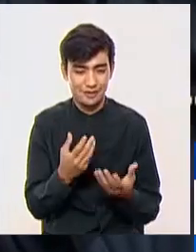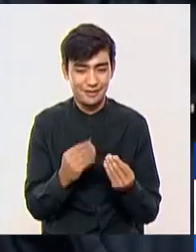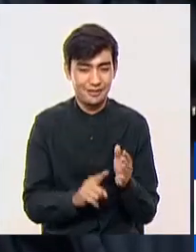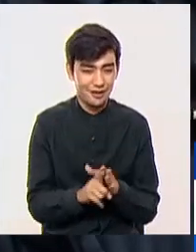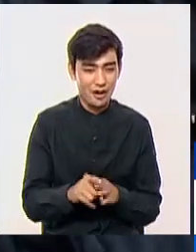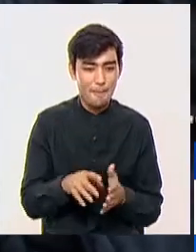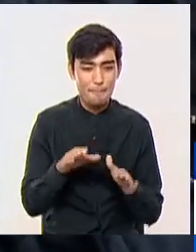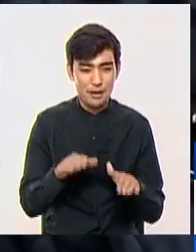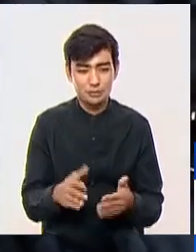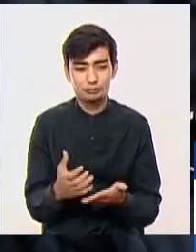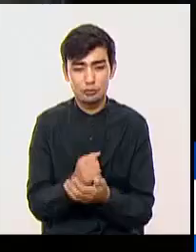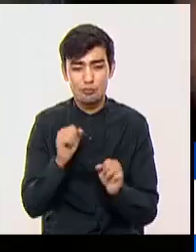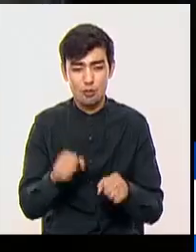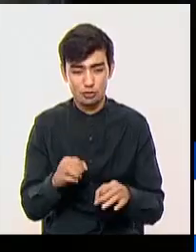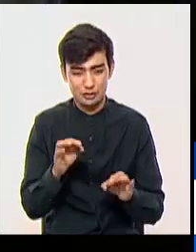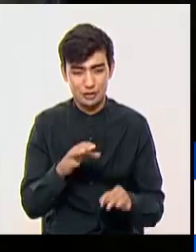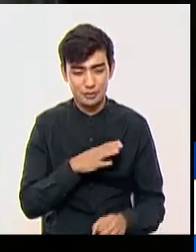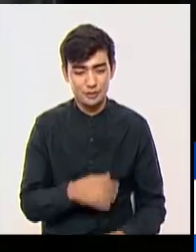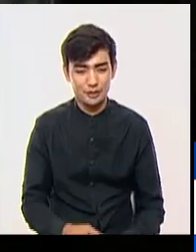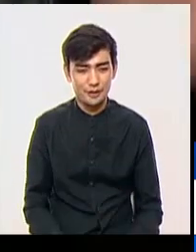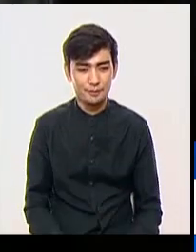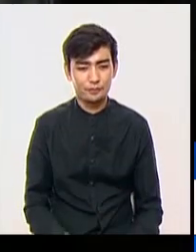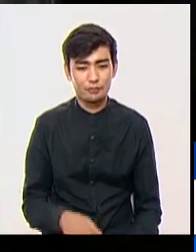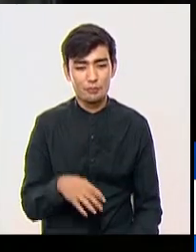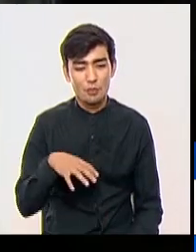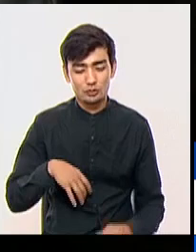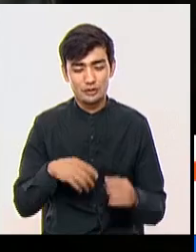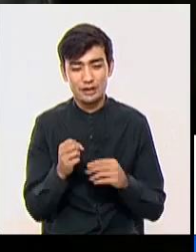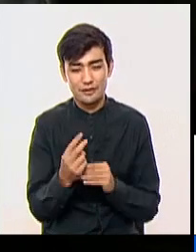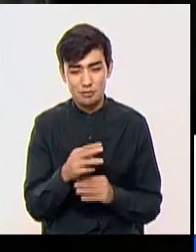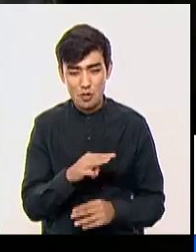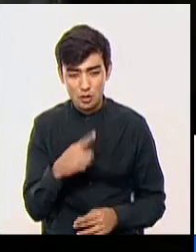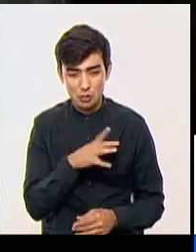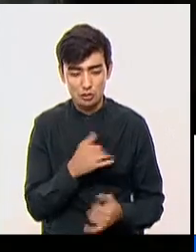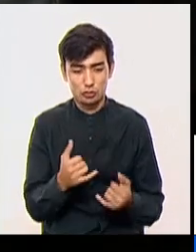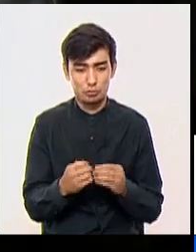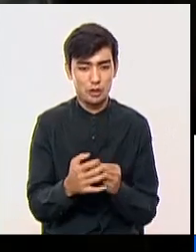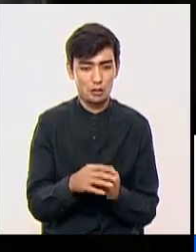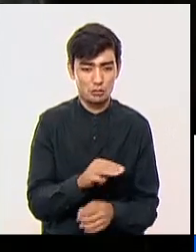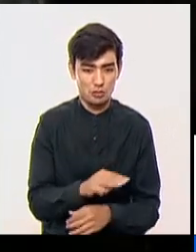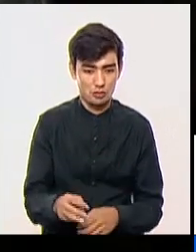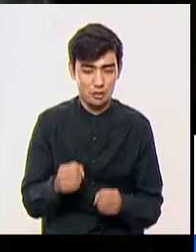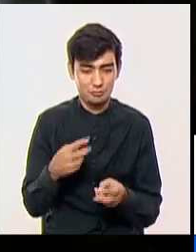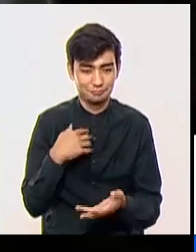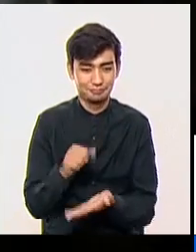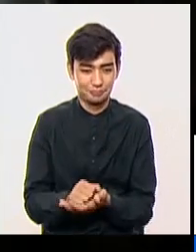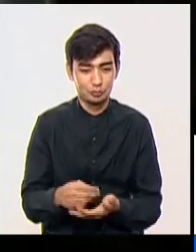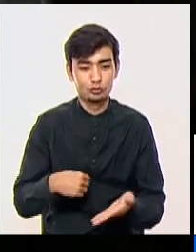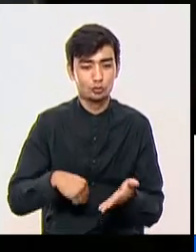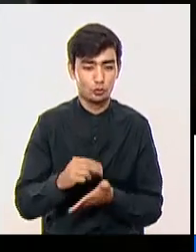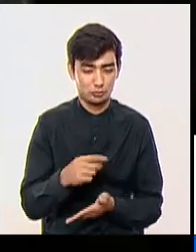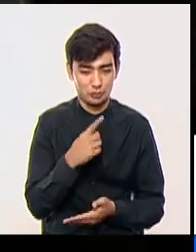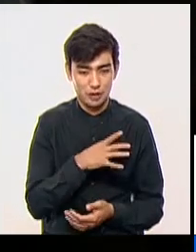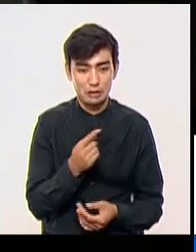орын сатып алуға болатынын айтқан. Кейін 12 миллионда одан 15 миллионға шығып отыр. Мысалы, сатып алыңдар дейді.